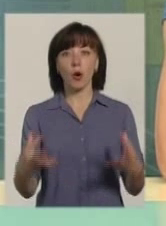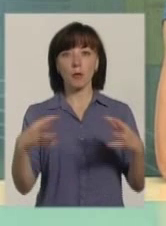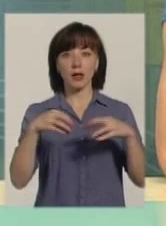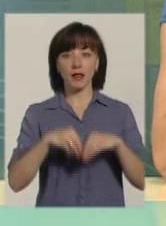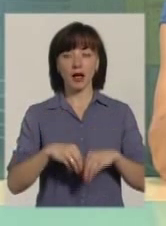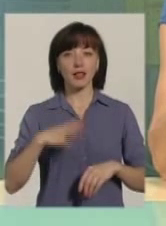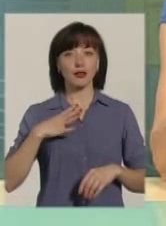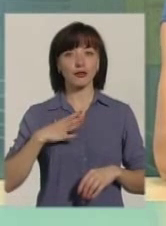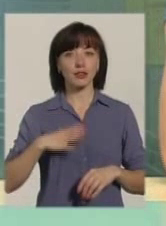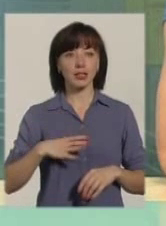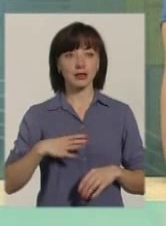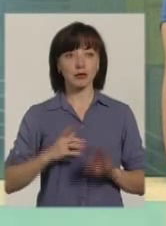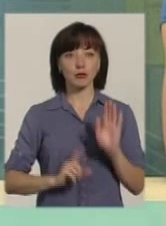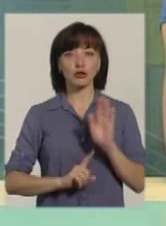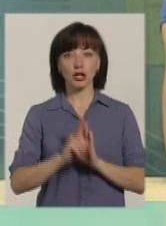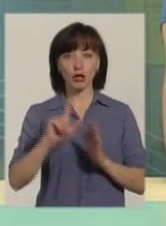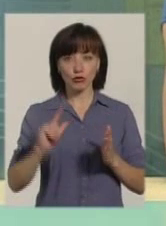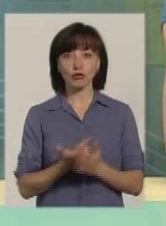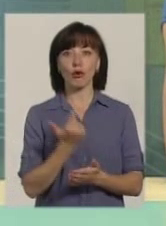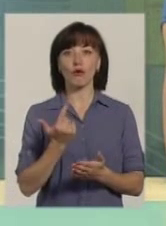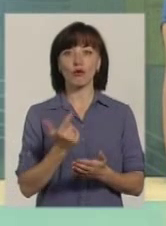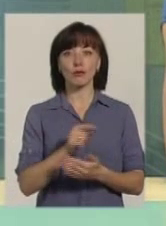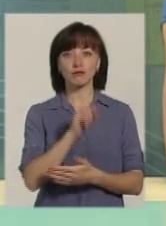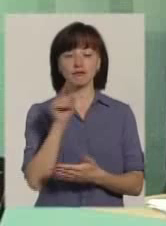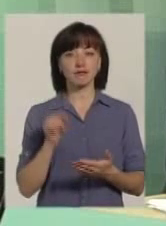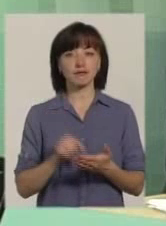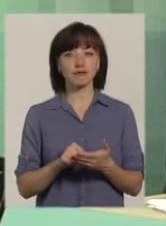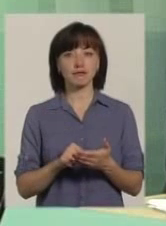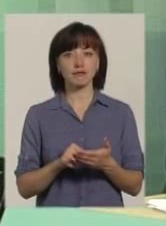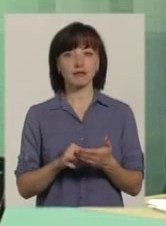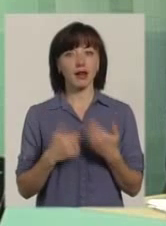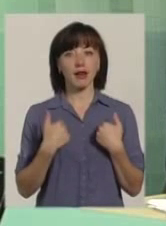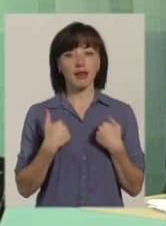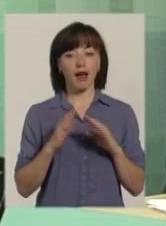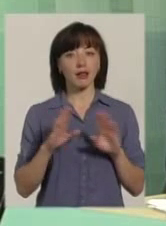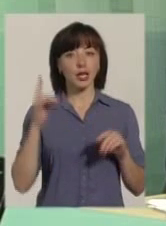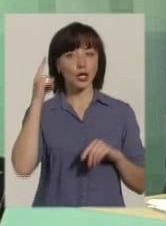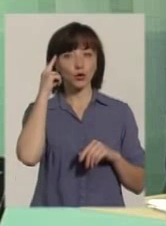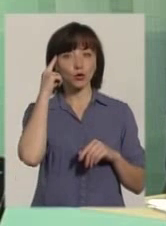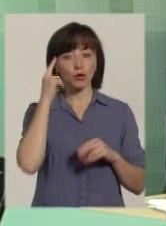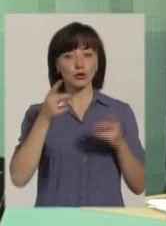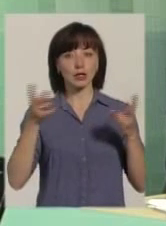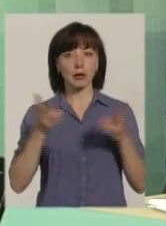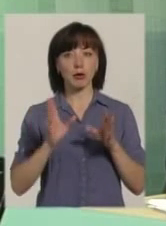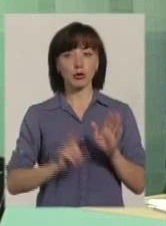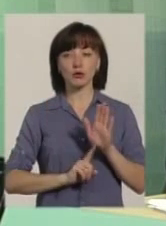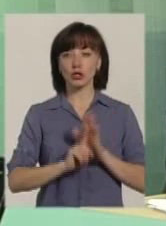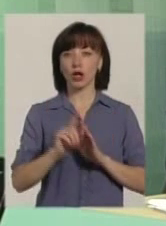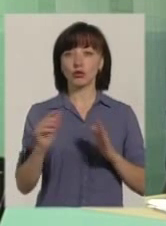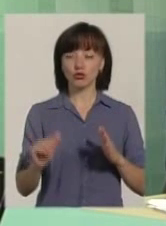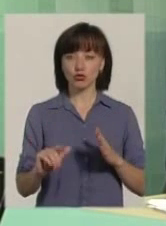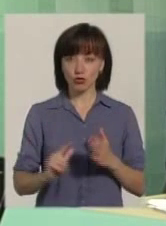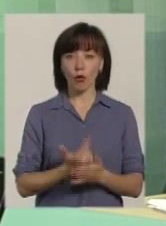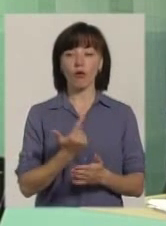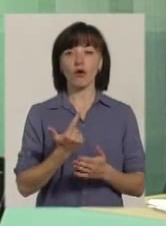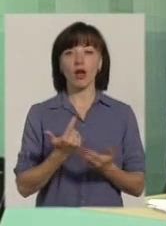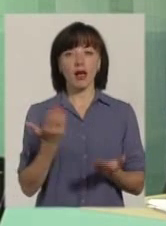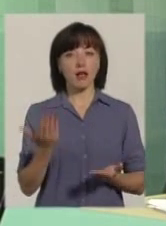доведеться починати по-новому? Ну, я не думаю, що його буде починати по-новому. Якщо ми